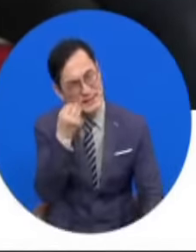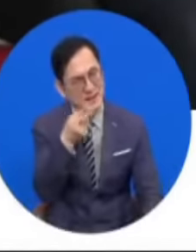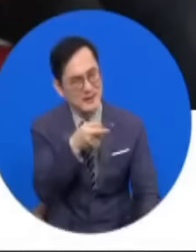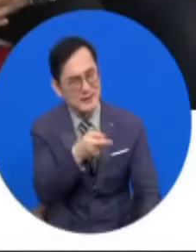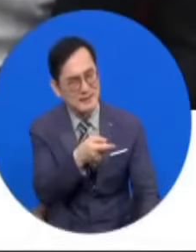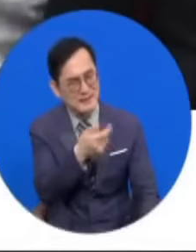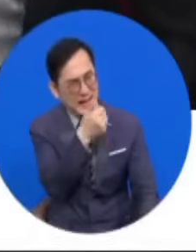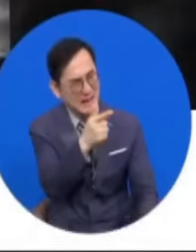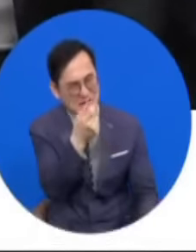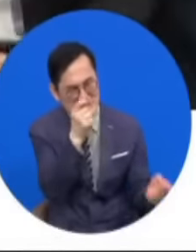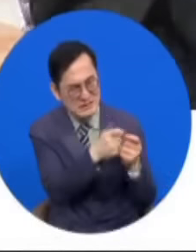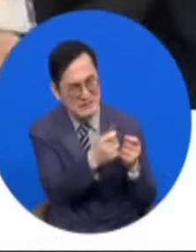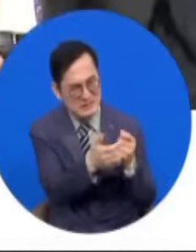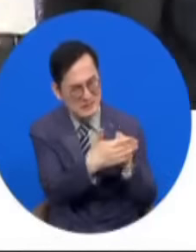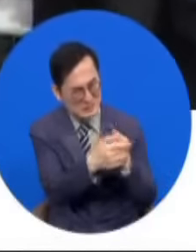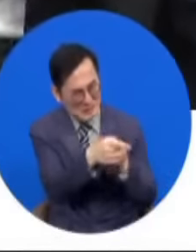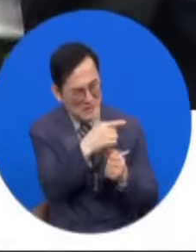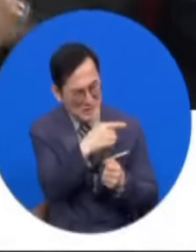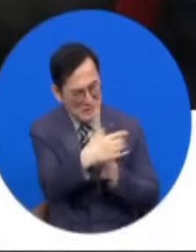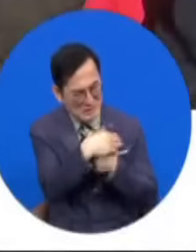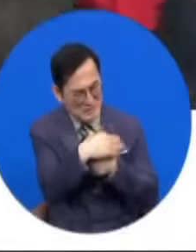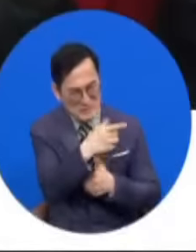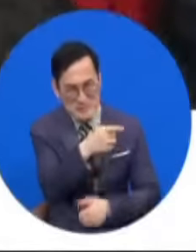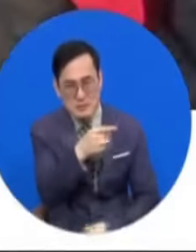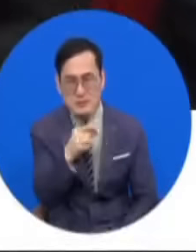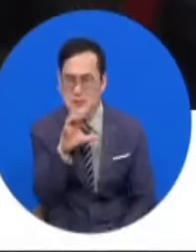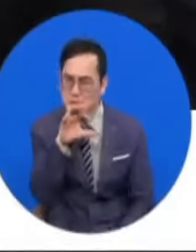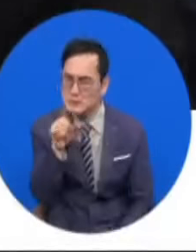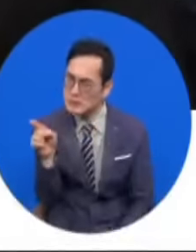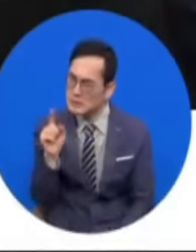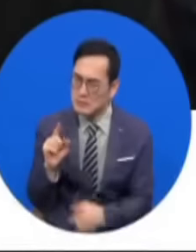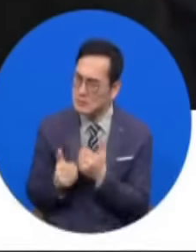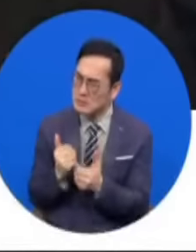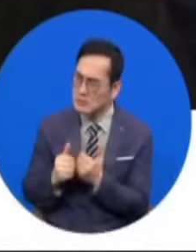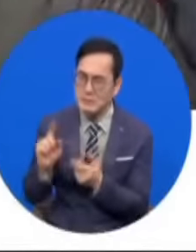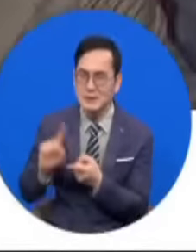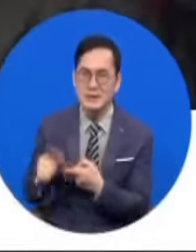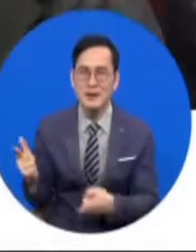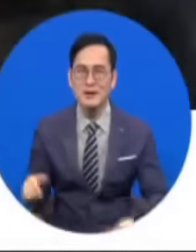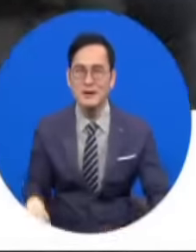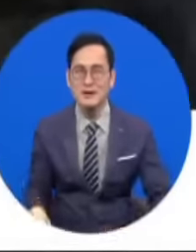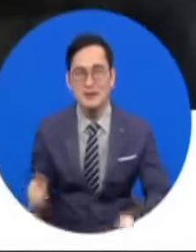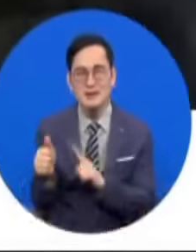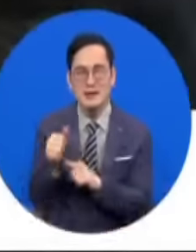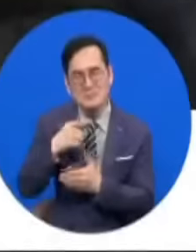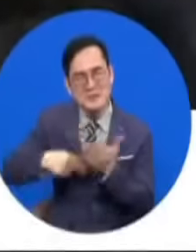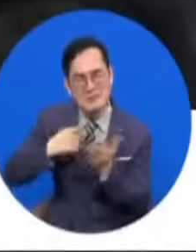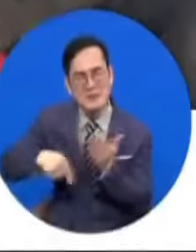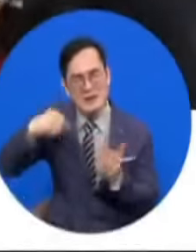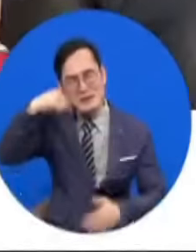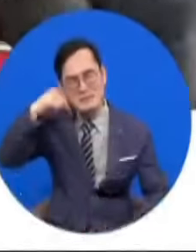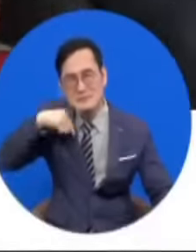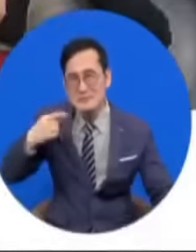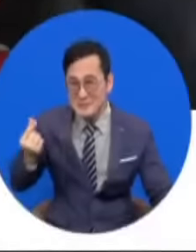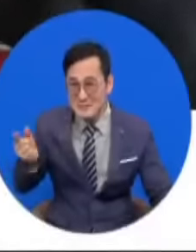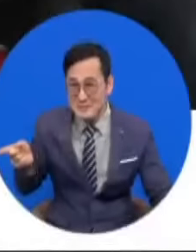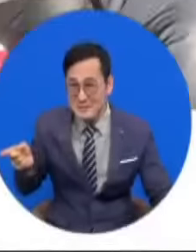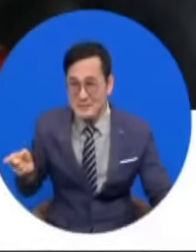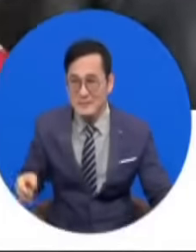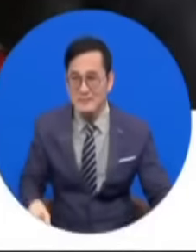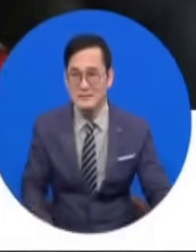않다는 걸 느끼고 뭐 약간 저 인터뷰만 보면 좀 약간 피해의식 있나 이런 생각이 들고요 여론